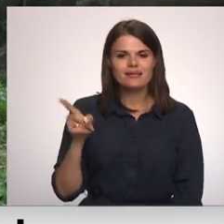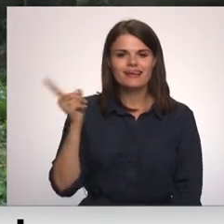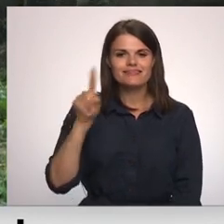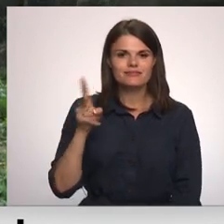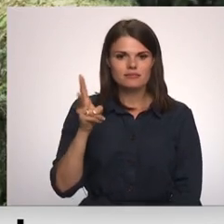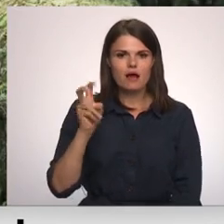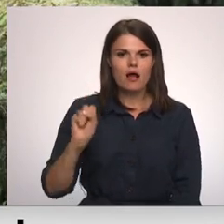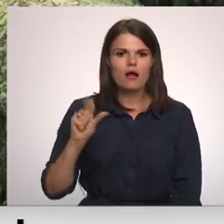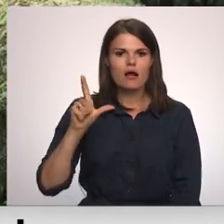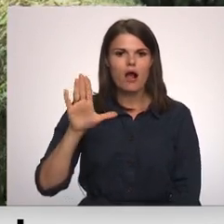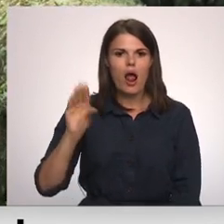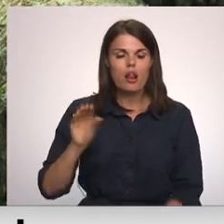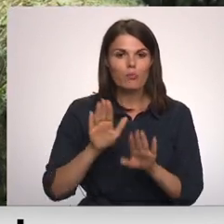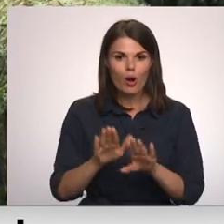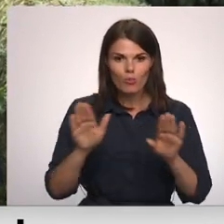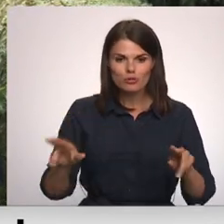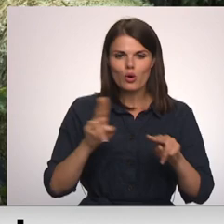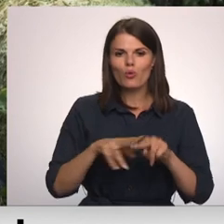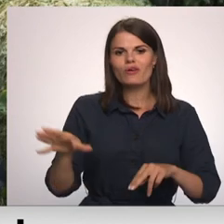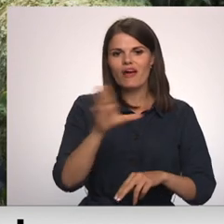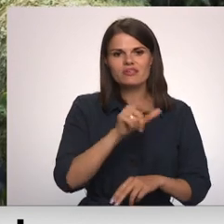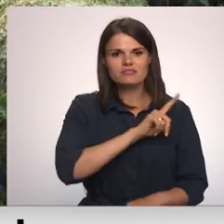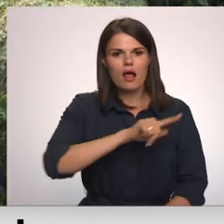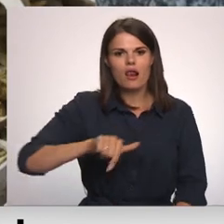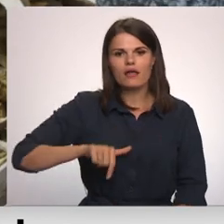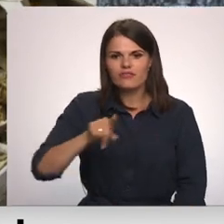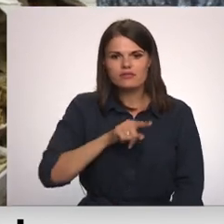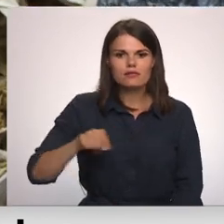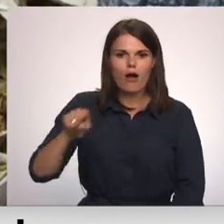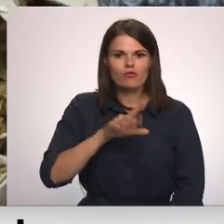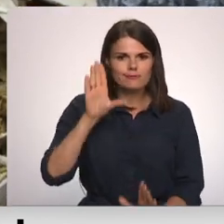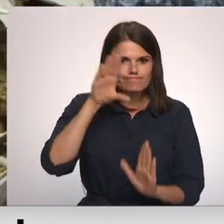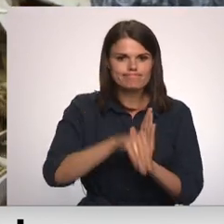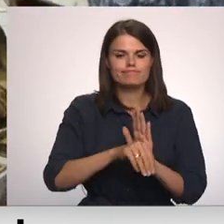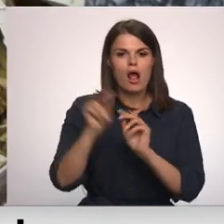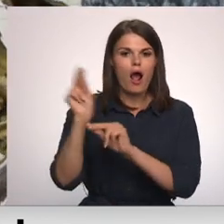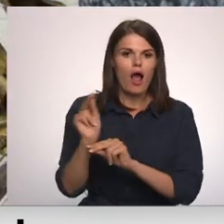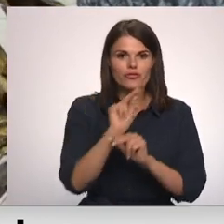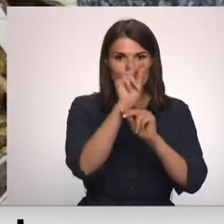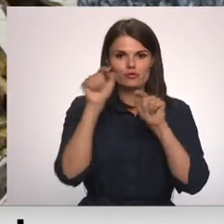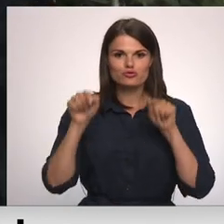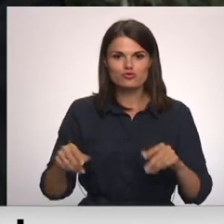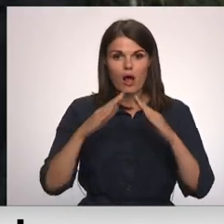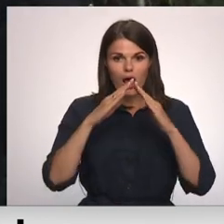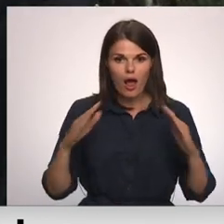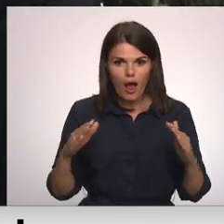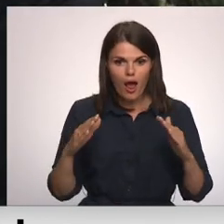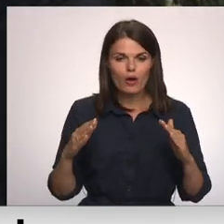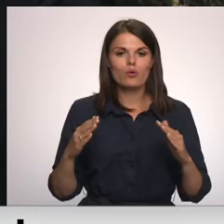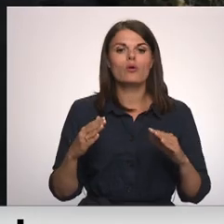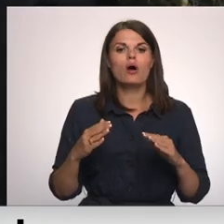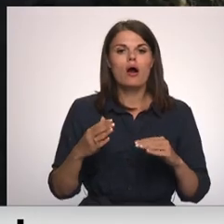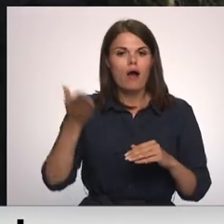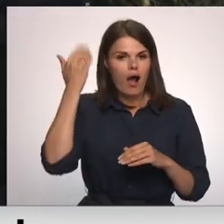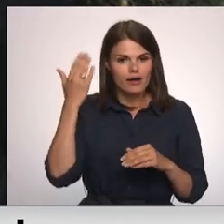tauta iesaistījās ēkas atjaunošanā. Ideja bija tāda, ja mums atgriezīsies kalbi, tad mums būs arī Latvija. Tāpēc muzeja